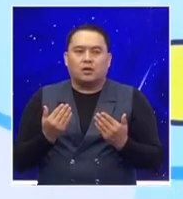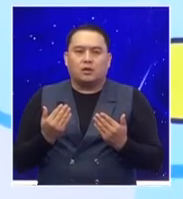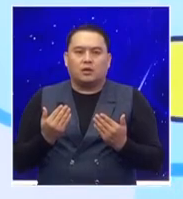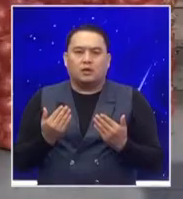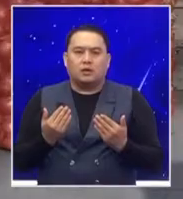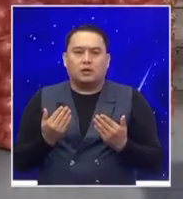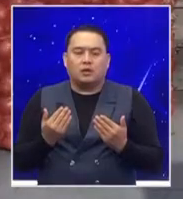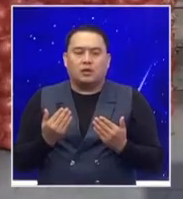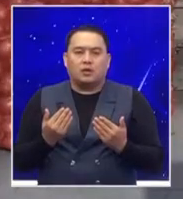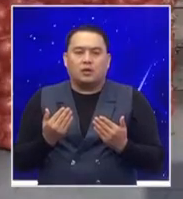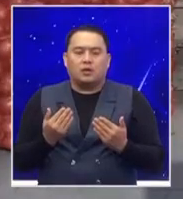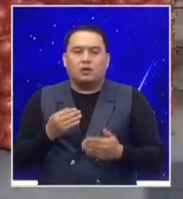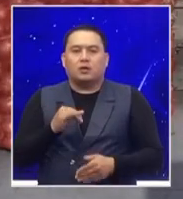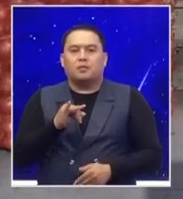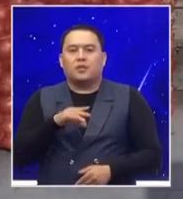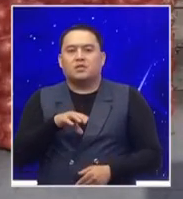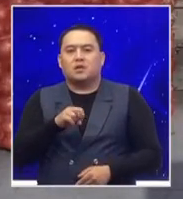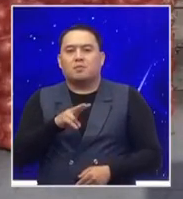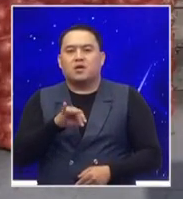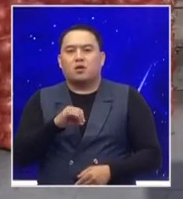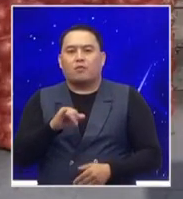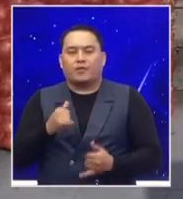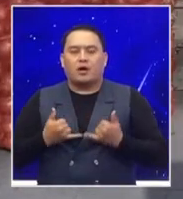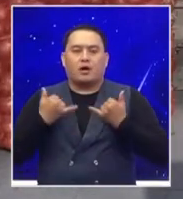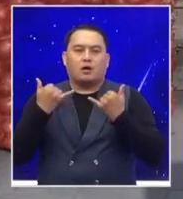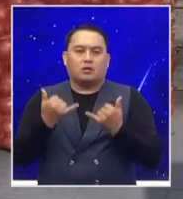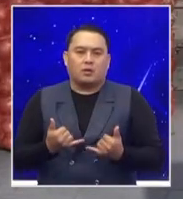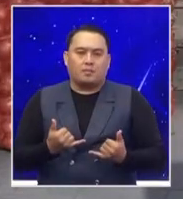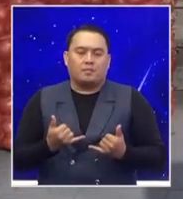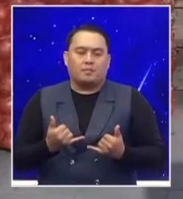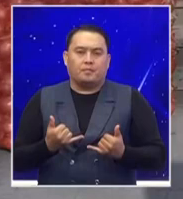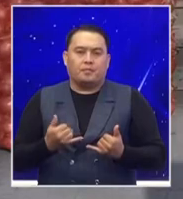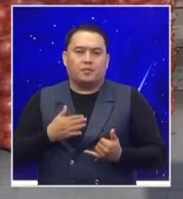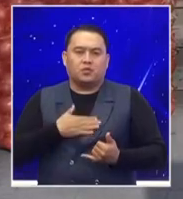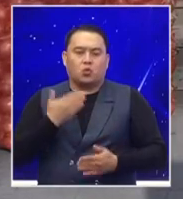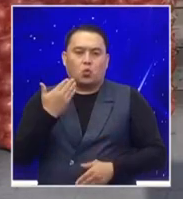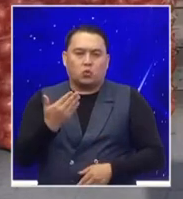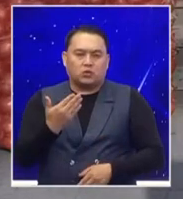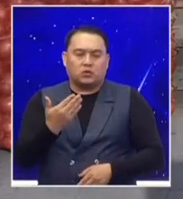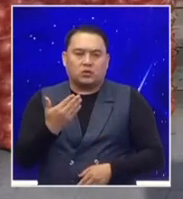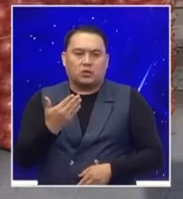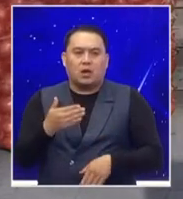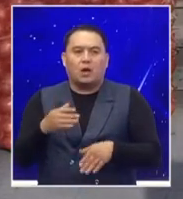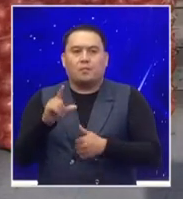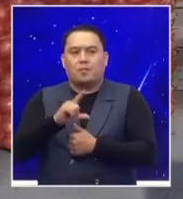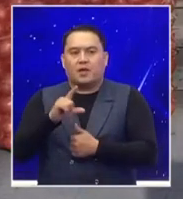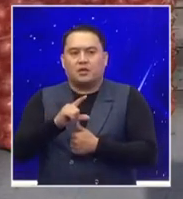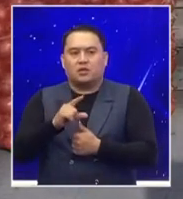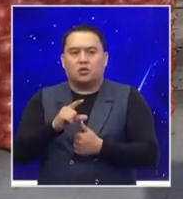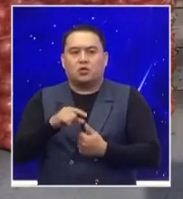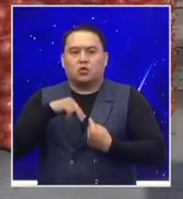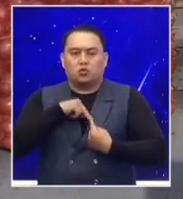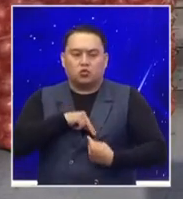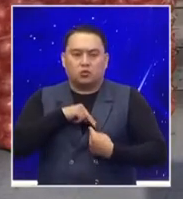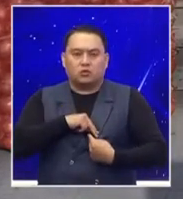марқұм Сержан Исламұлы ағамыздың рухына бағыштау мақсатта ол кісінің осы мешітімізге тиген елеулі